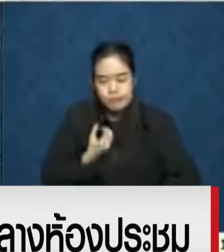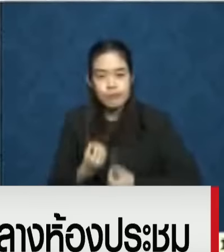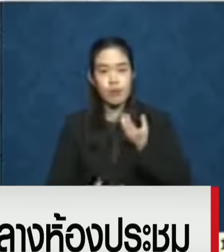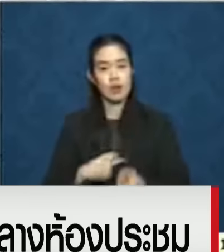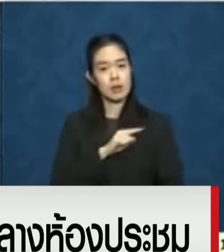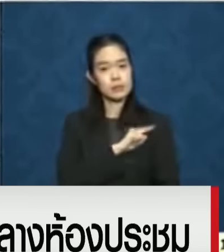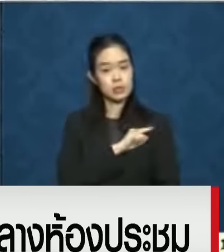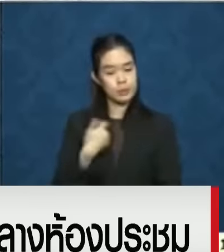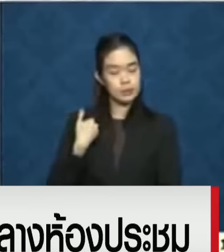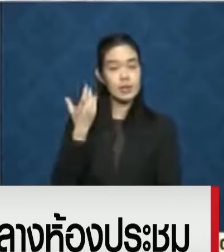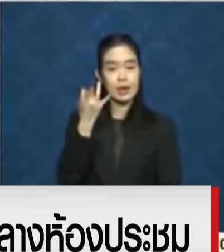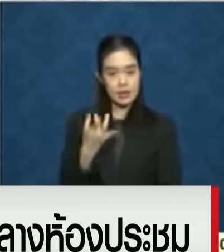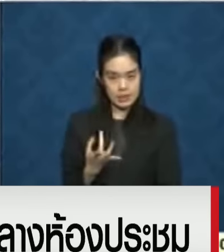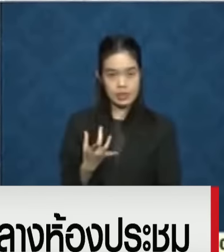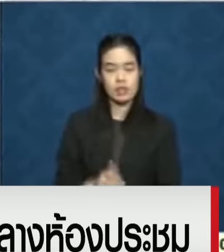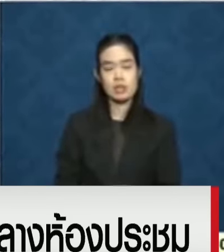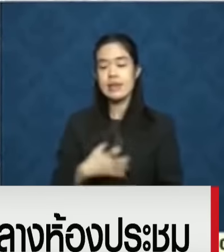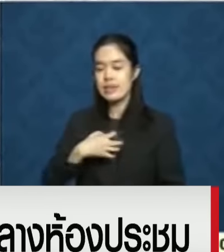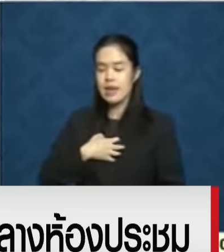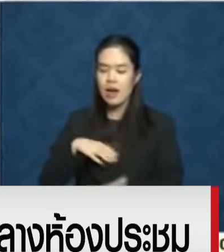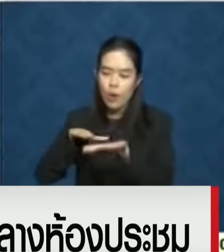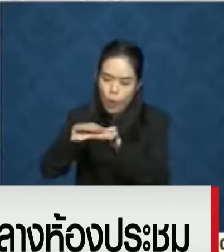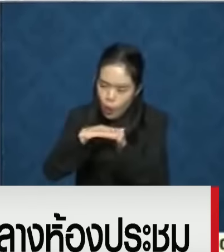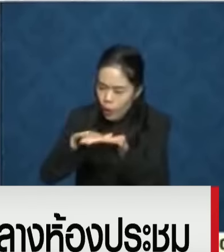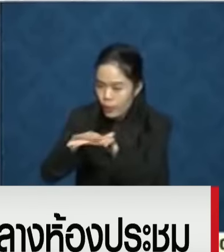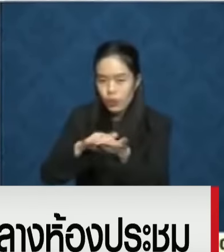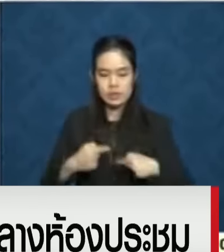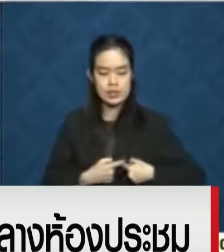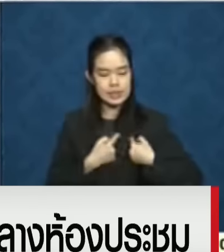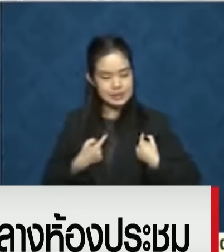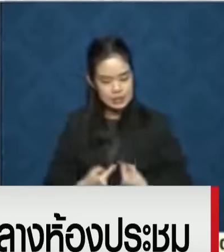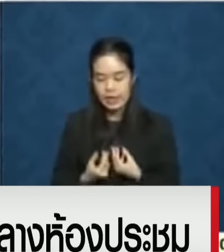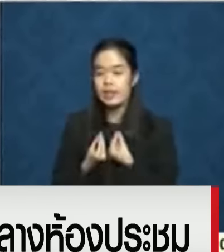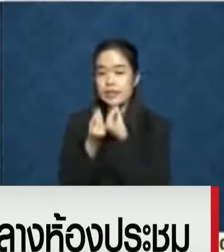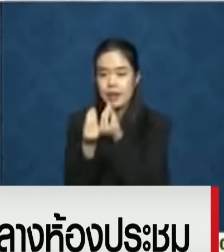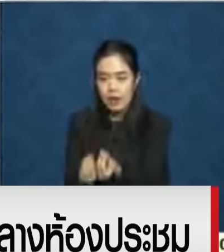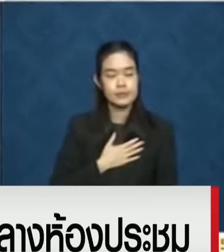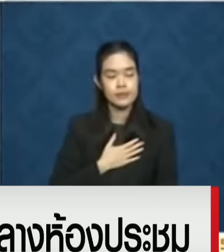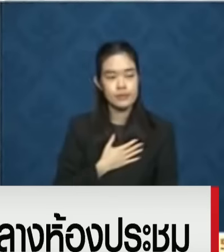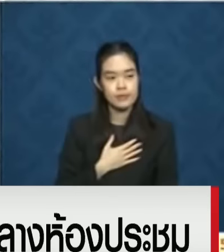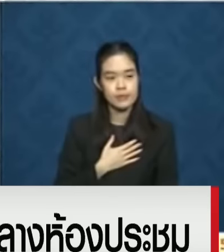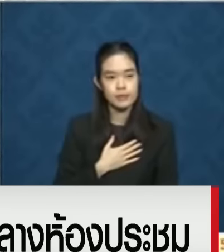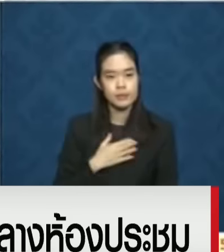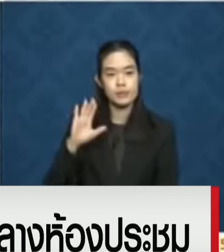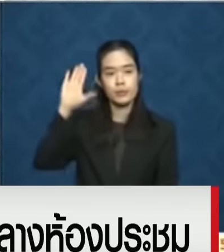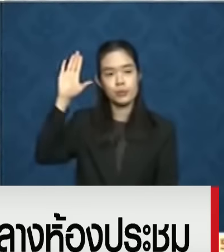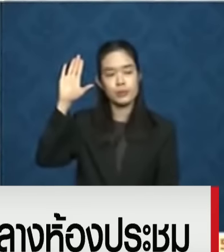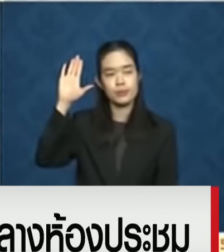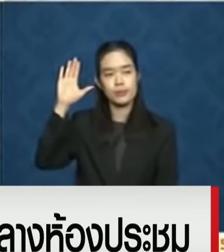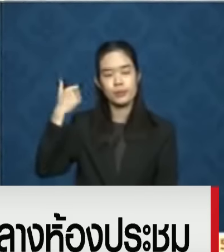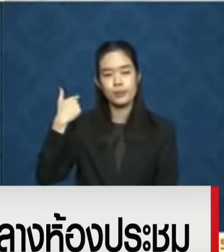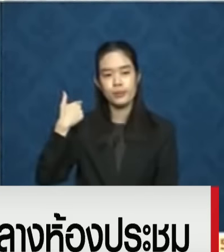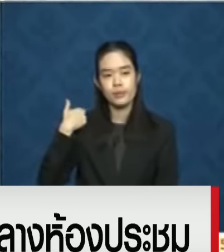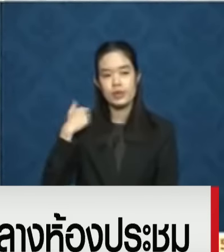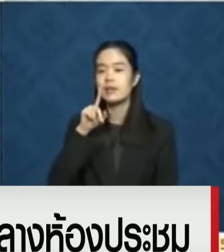ก็มีเวลาเหลือแล้วก็ไม่ได้เป็นการถามเพิ่มแล้วก็อนุญาตแบบนี้ทุกคนทุกพักว่าเวลาเหลือก็ใช้สื่อสารได้เล็ก